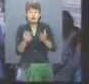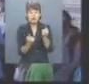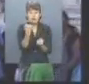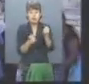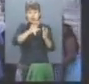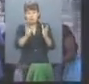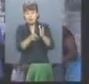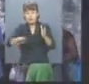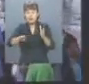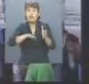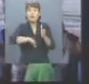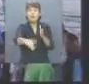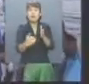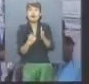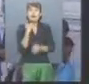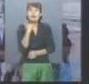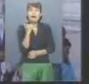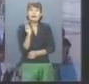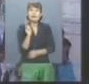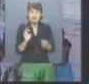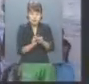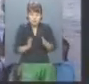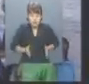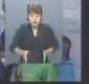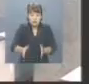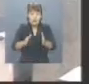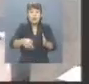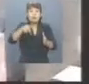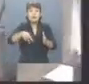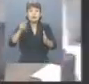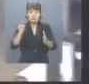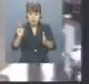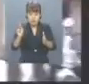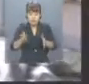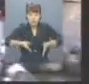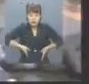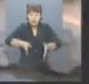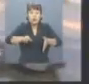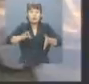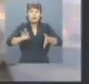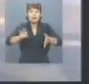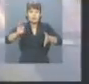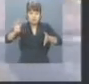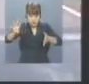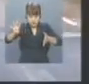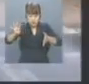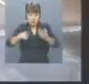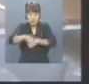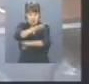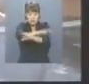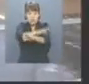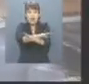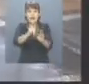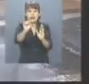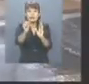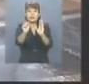ได้โดยเฉพาะบริเวณถนนเพชรเกษมตัดกับพุทธมณฑลสาย4หรือแยกสาครเกษมจุดนี้รถเมย์ของขอสม